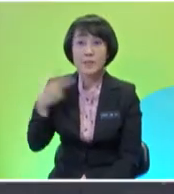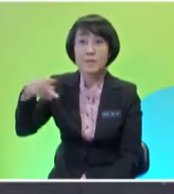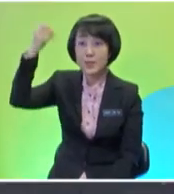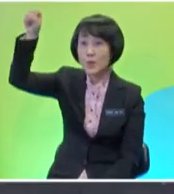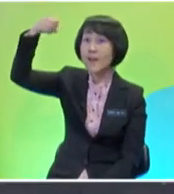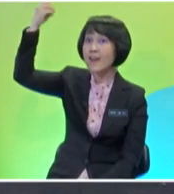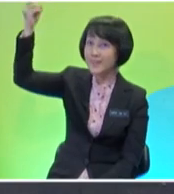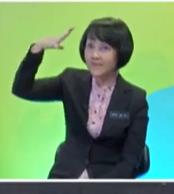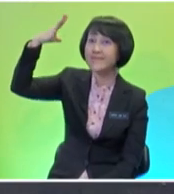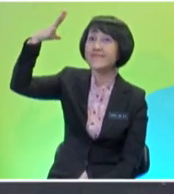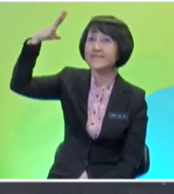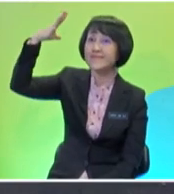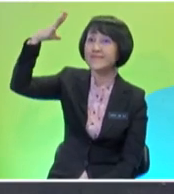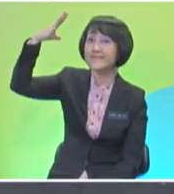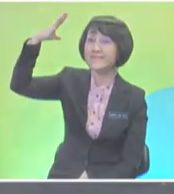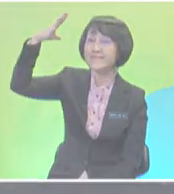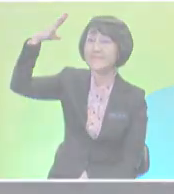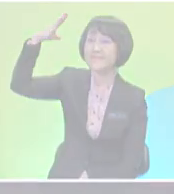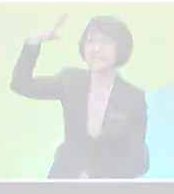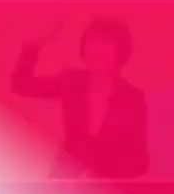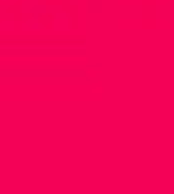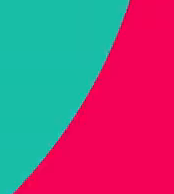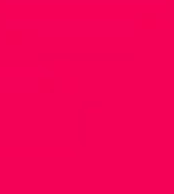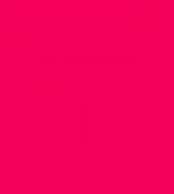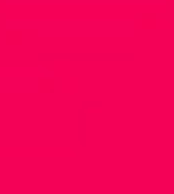solar. Kipas solar?